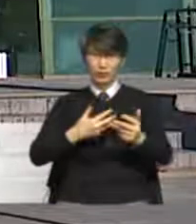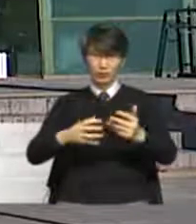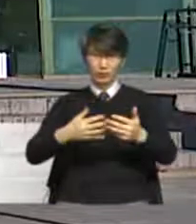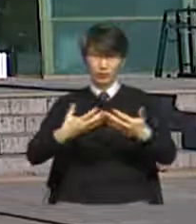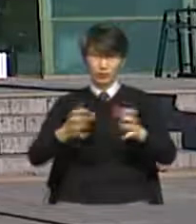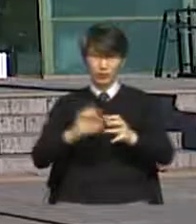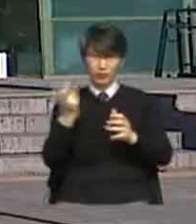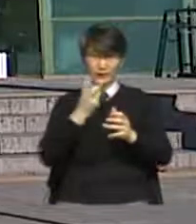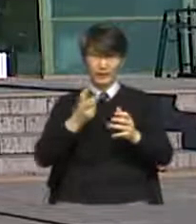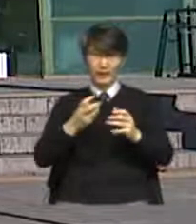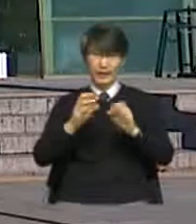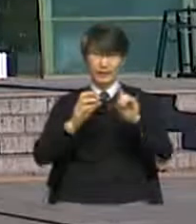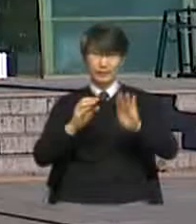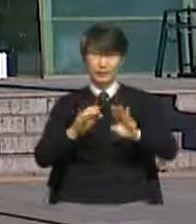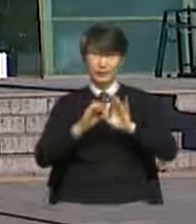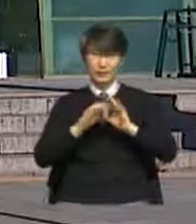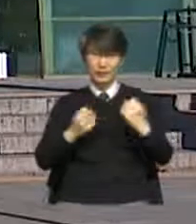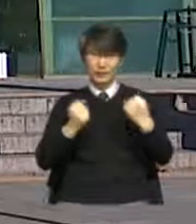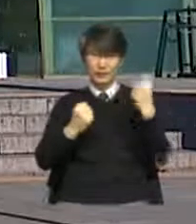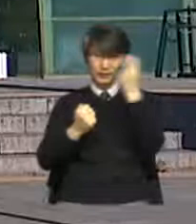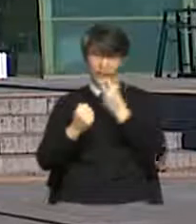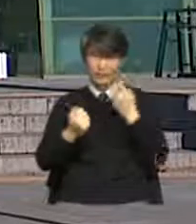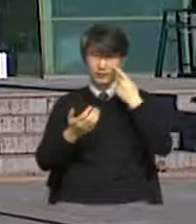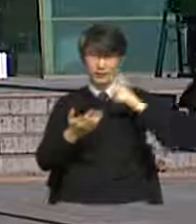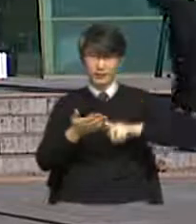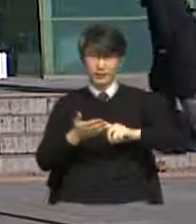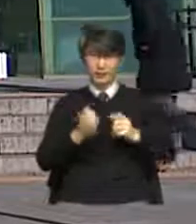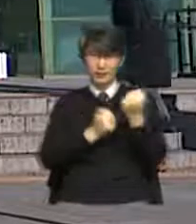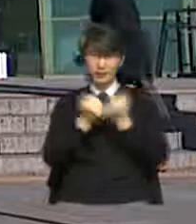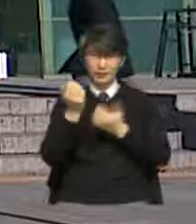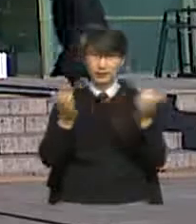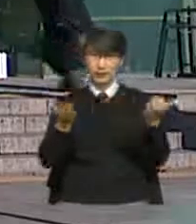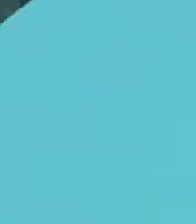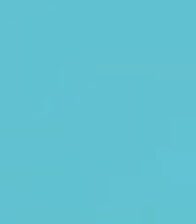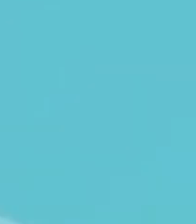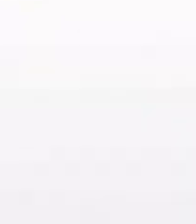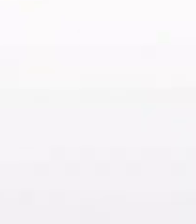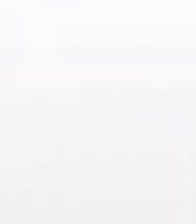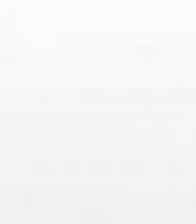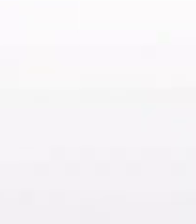학교 담당자가 유학생 건강 상태를 확인한다 고 설명했습니다